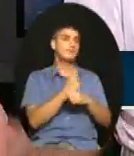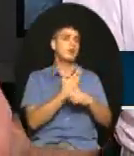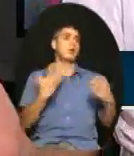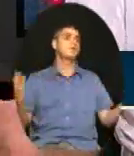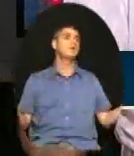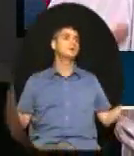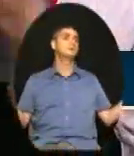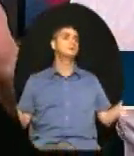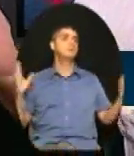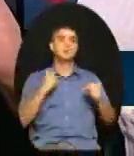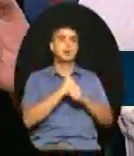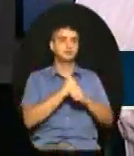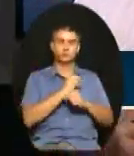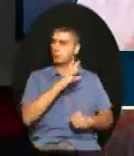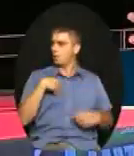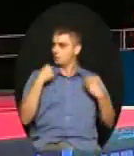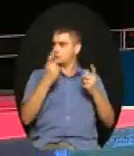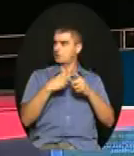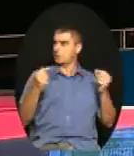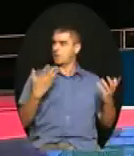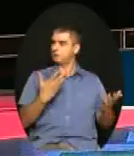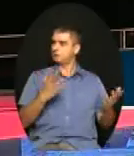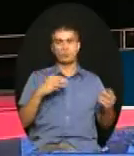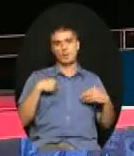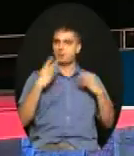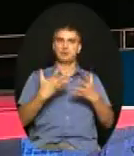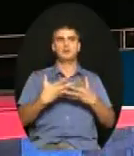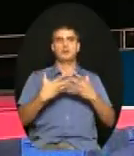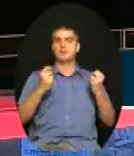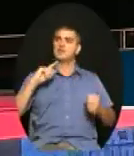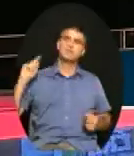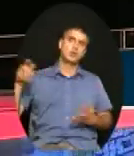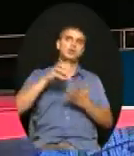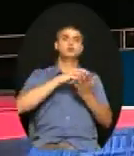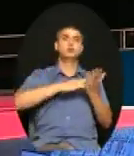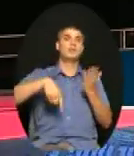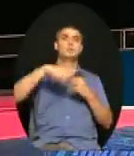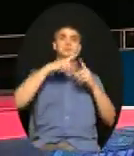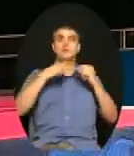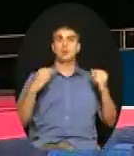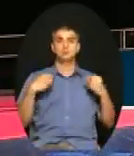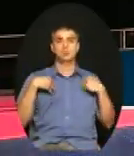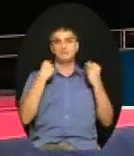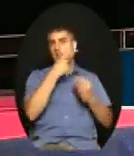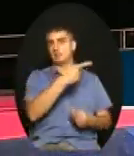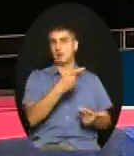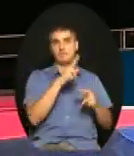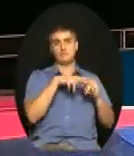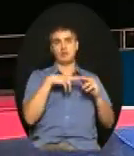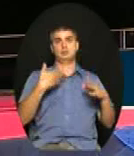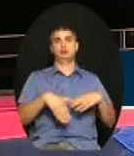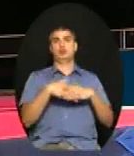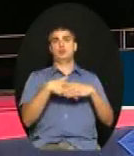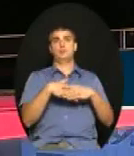מה לעשות? הייתם אולי רוצים? אולי ניתן להם את רצועת אולי עזה. אולי גם אני הייתי אולי רוצה. אולי נפנה את כל יישובים מישהו מרצועת עזה, ניתן להם את זה, ואז יבוא